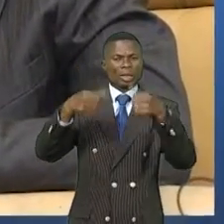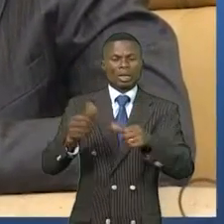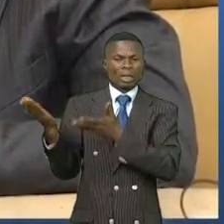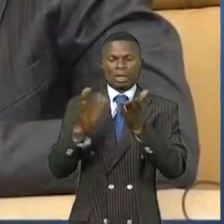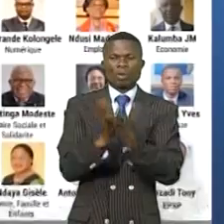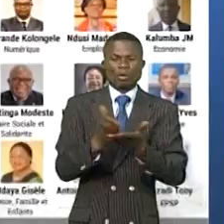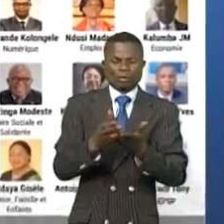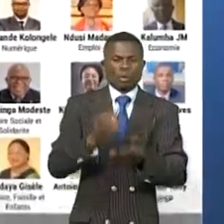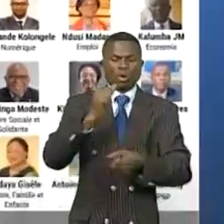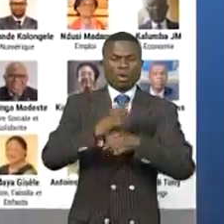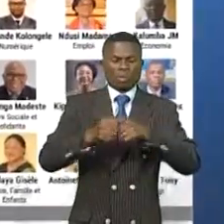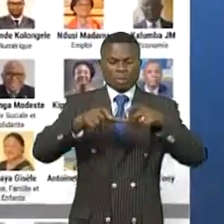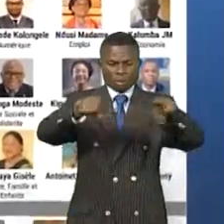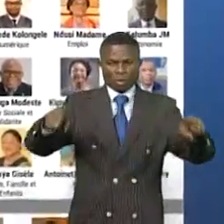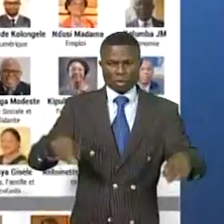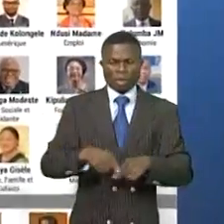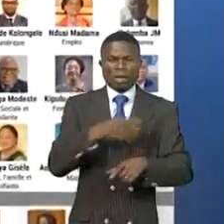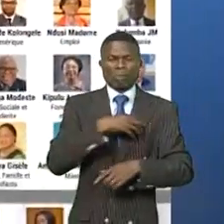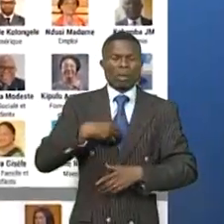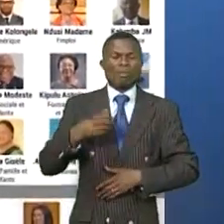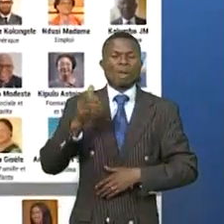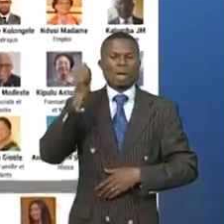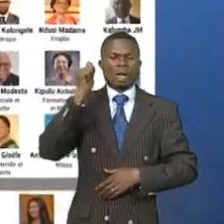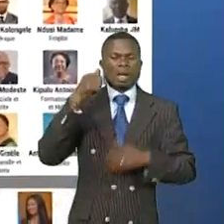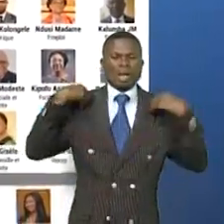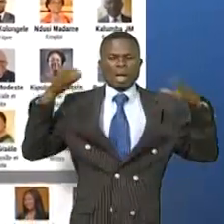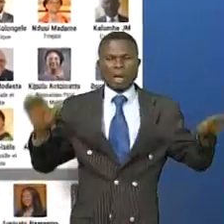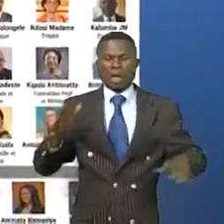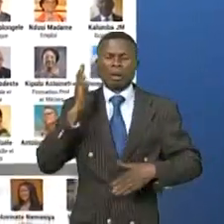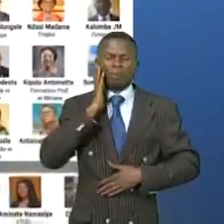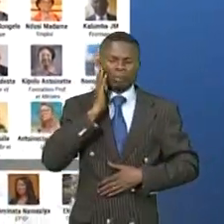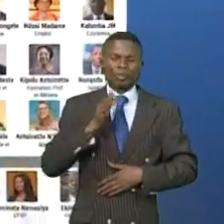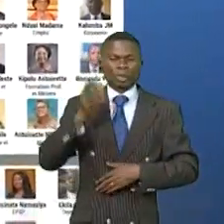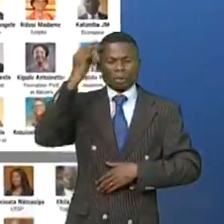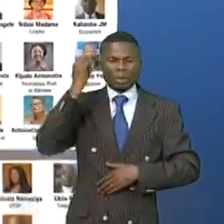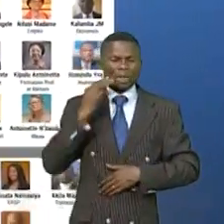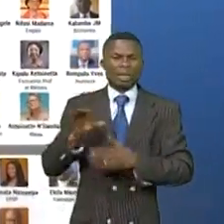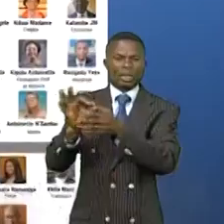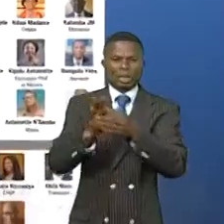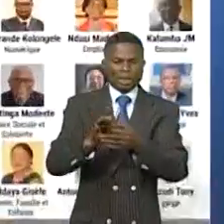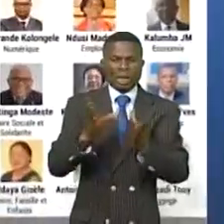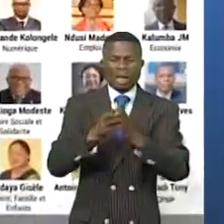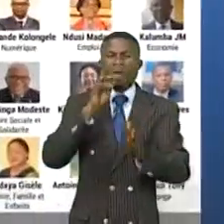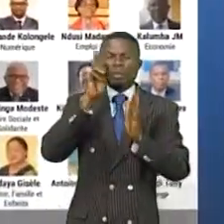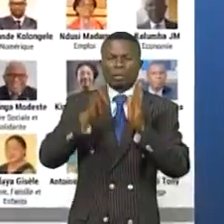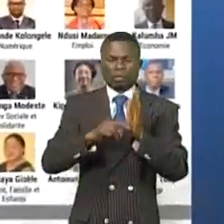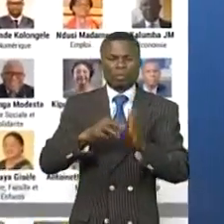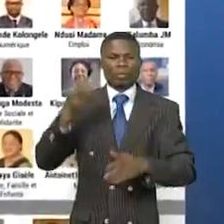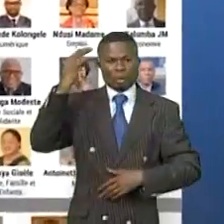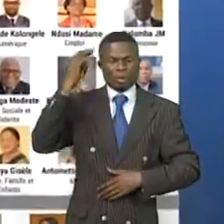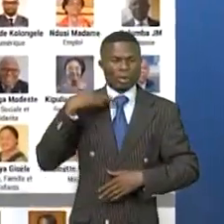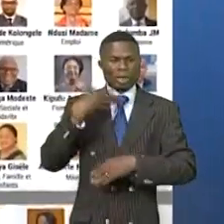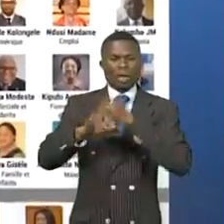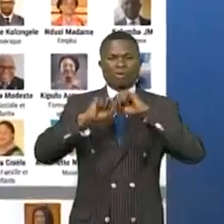affaires foncières. Karoumé Anne-Marie, elle, est nommée ministre des Relations avec le Parlement. La ministre déléguée aux